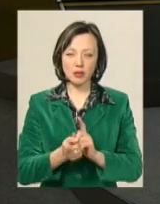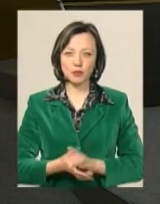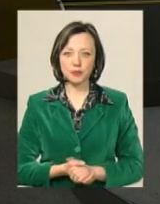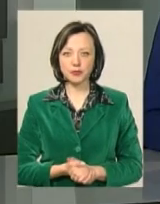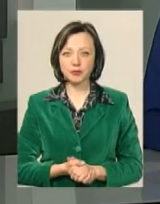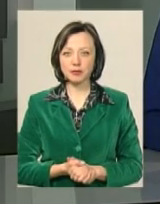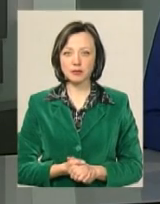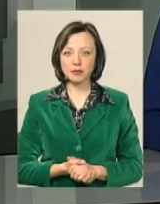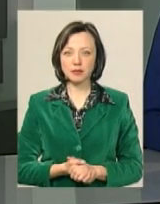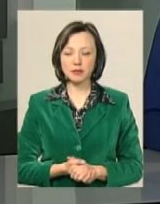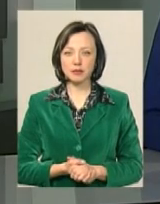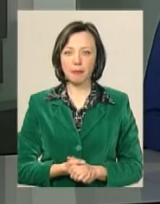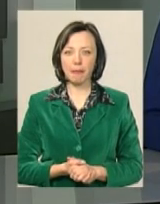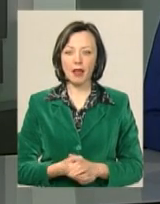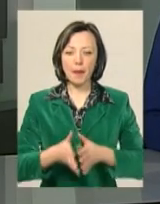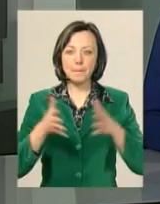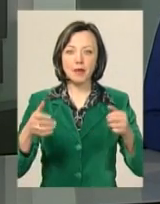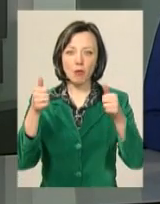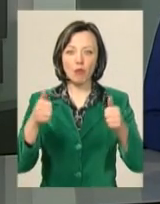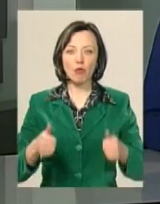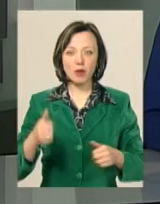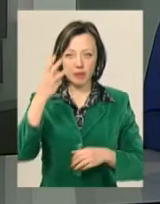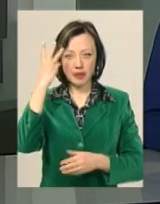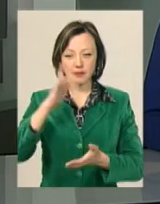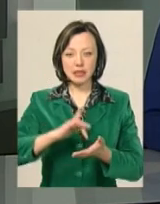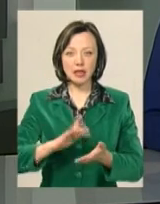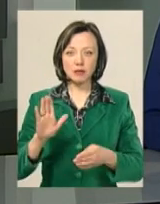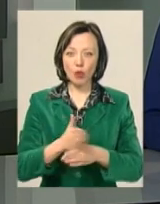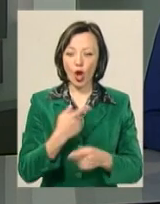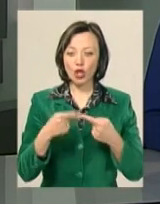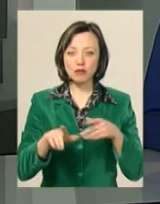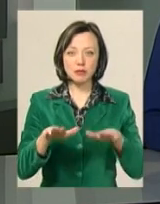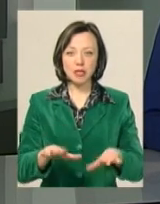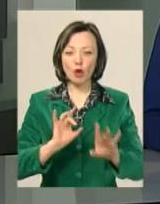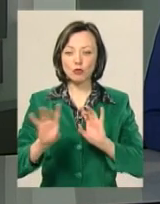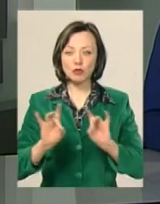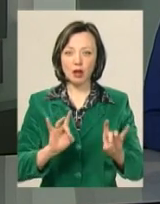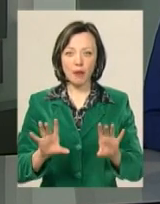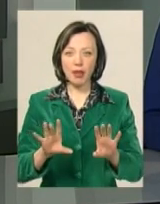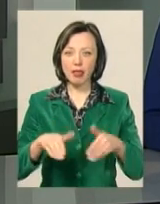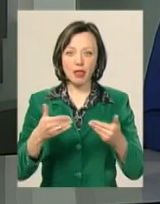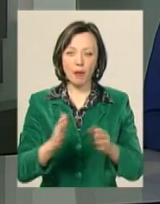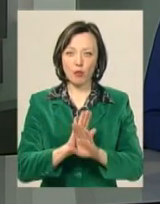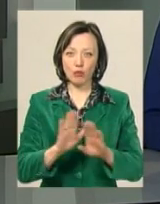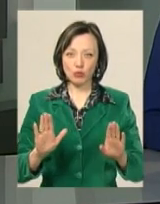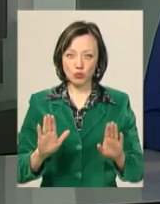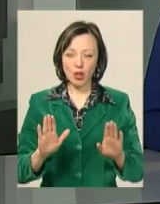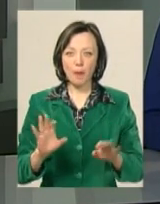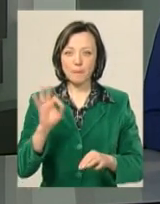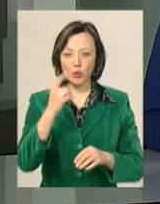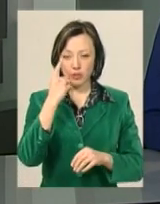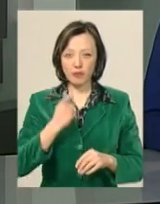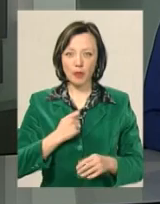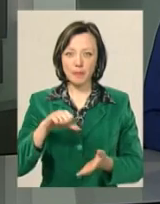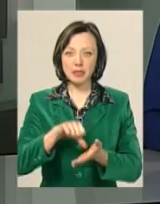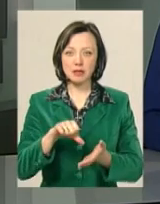Рибак. Бігборди у Хмельницькому середмісті демонтують, а інші місця розповсюджувачам реклами не пропонують. Про це нам